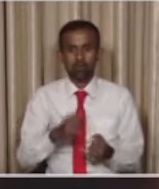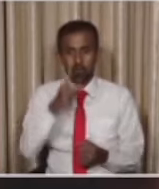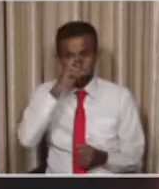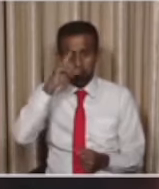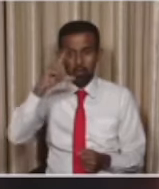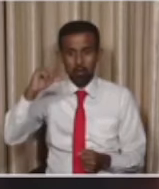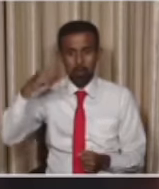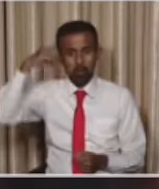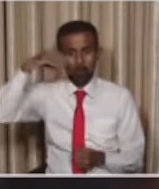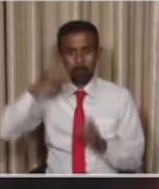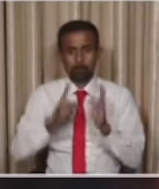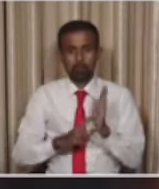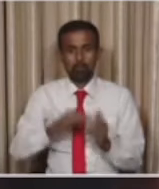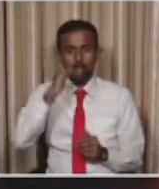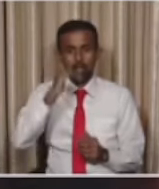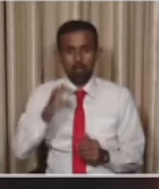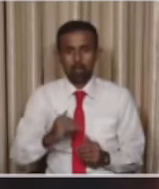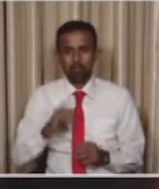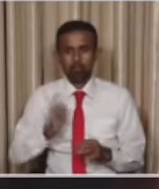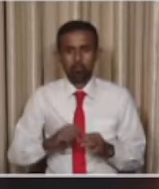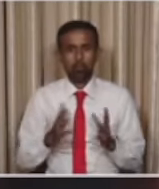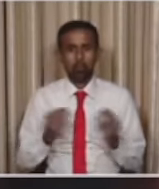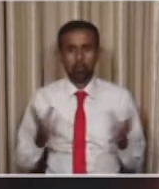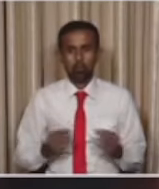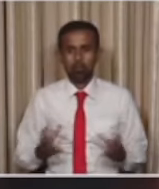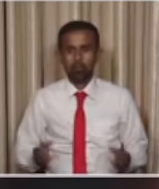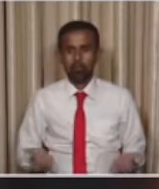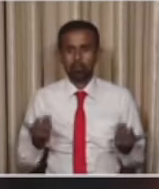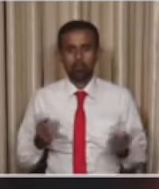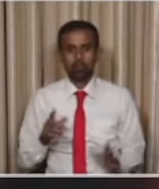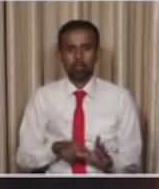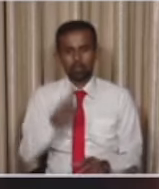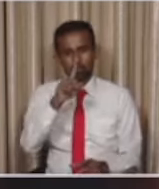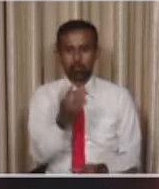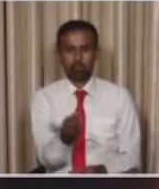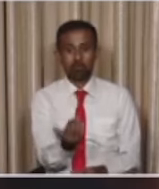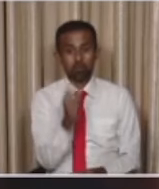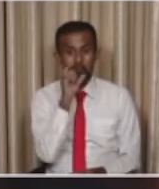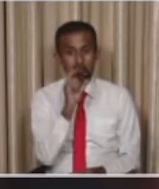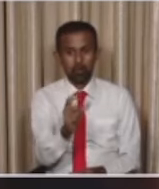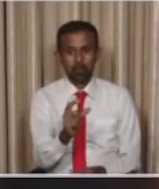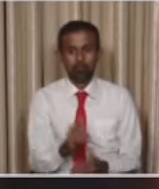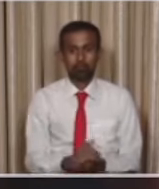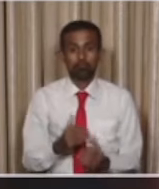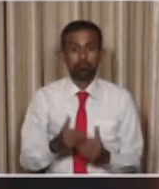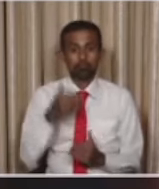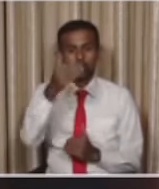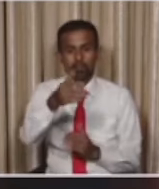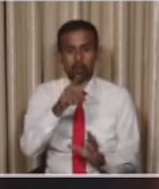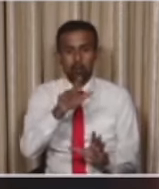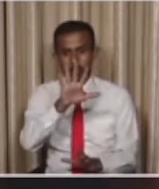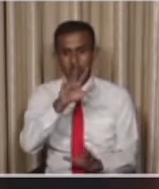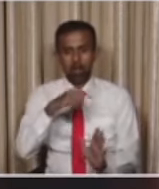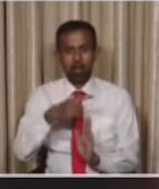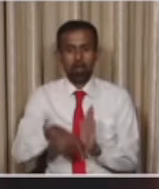වෙනවා ලයිට් බිල අඩු වෙනවා දැන් තිබ්බ ප්‍රශ්න විසඳගෙන විසඳගෙන යනවා තව අවුරුද්දක් දීලා බලන්නකෝ මොකද වෙන්නේ කියලා ඉතිරි පහේදී මේ රට